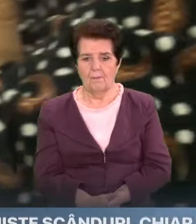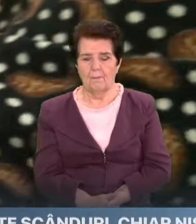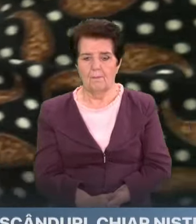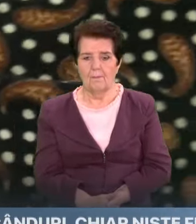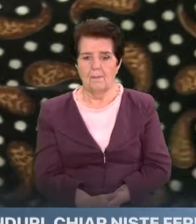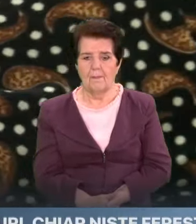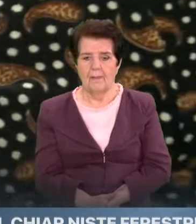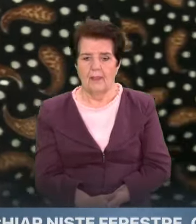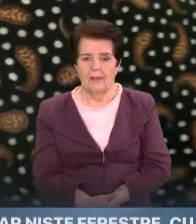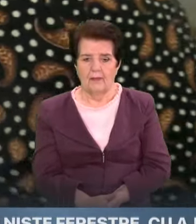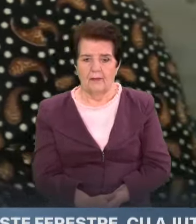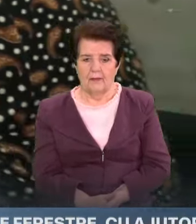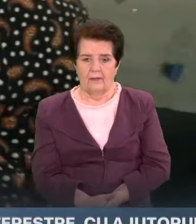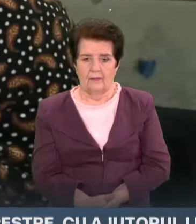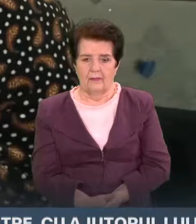Alo?